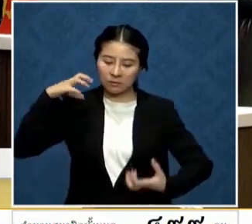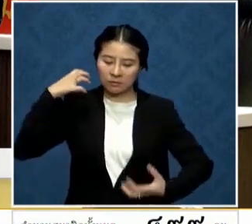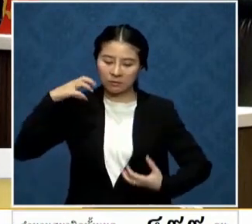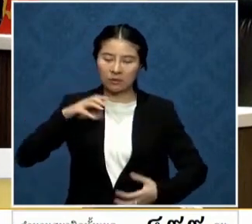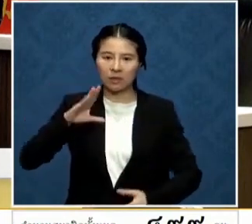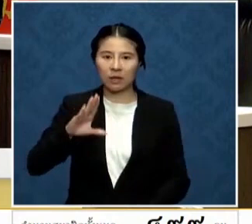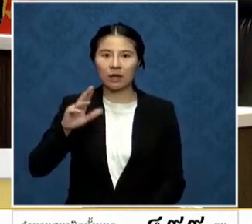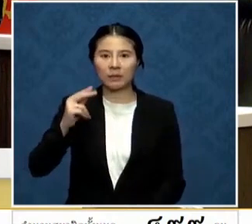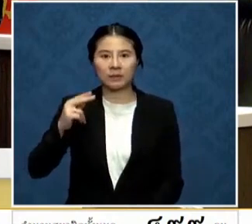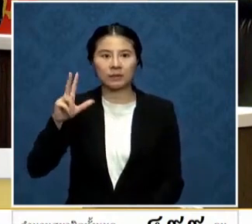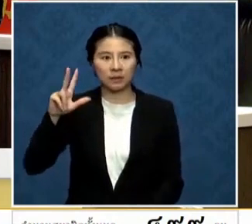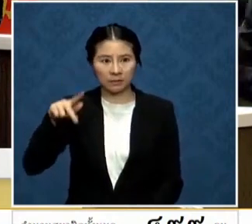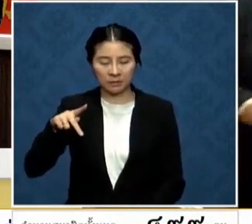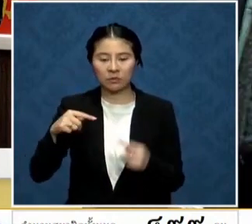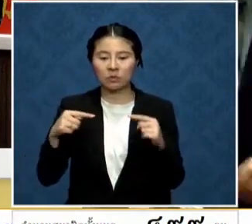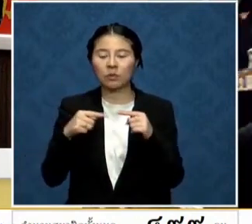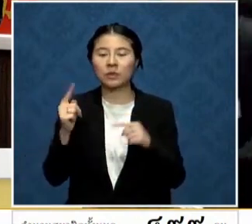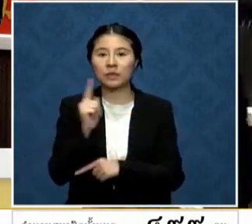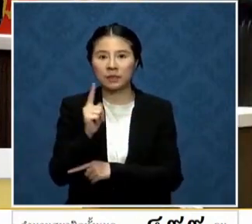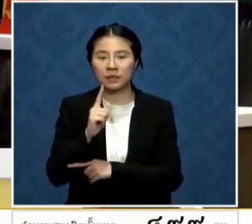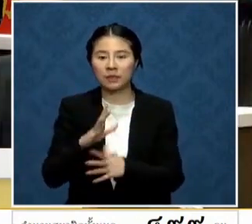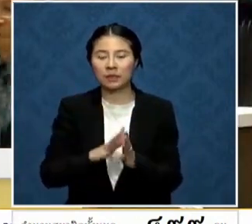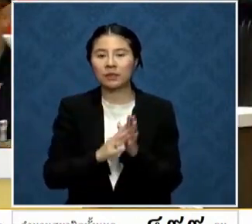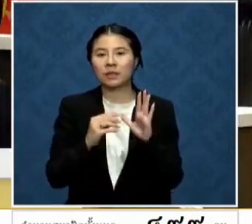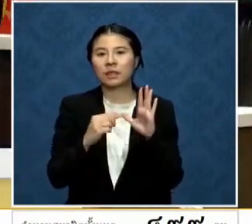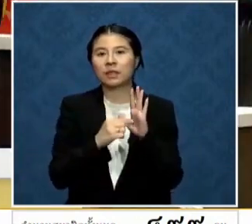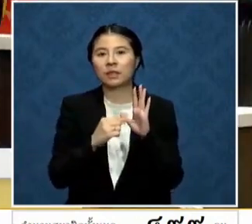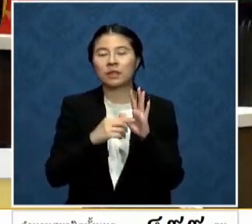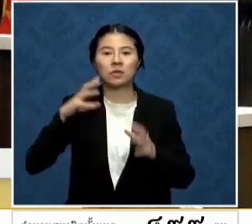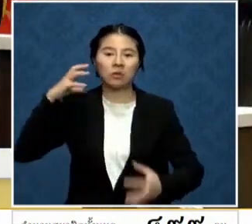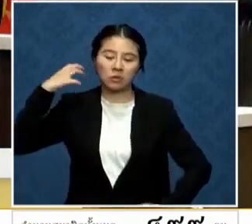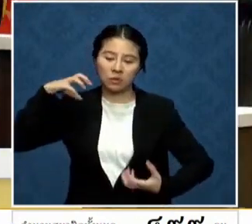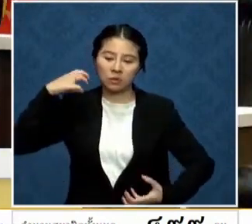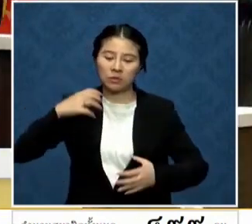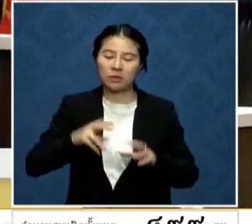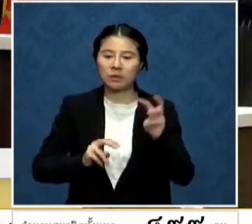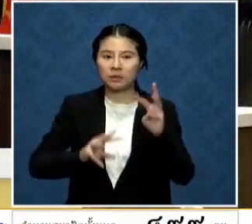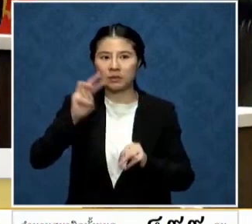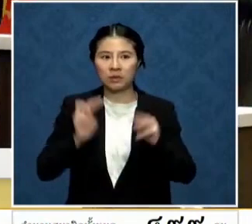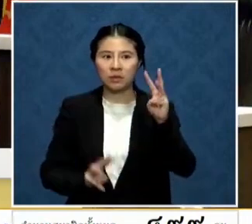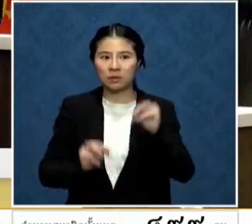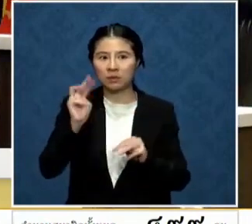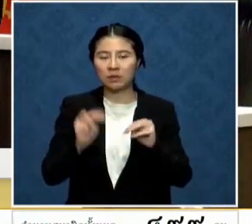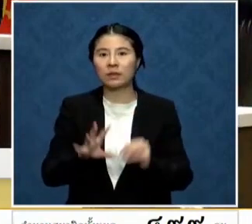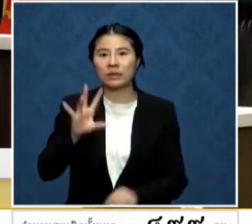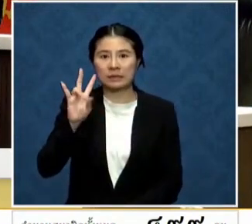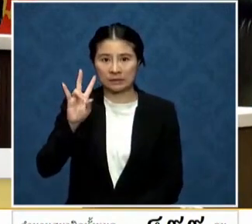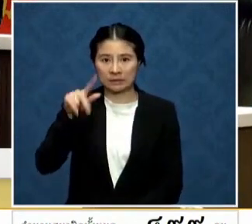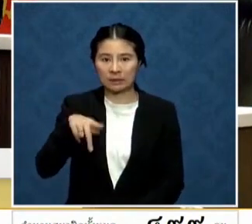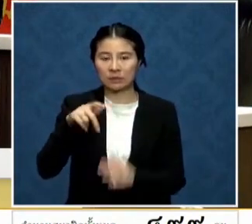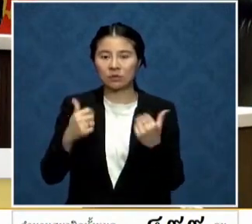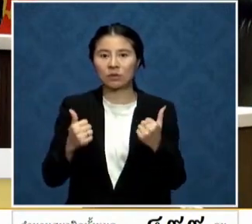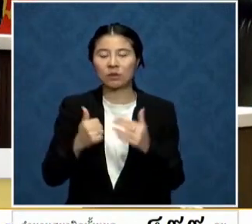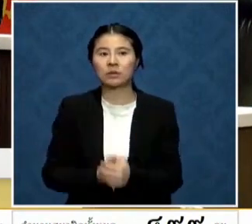สุดก็คือจังหวัดลพบุรีนะครับ7,200ตัวจังหวัดนครสวรรค์บ้านเกิดผมมีกว่า 7,000ตัวนะครับในน